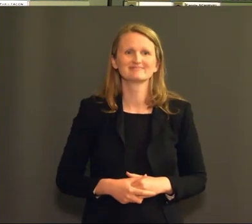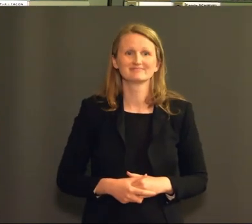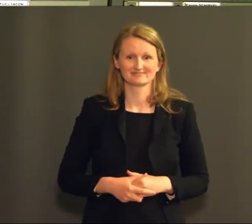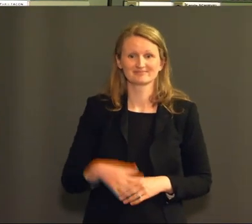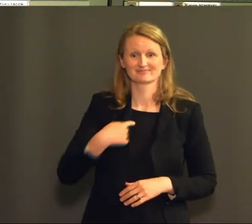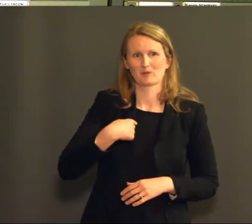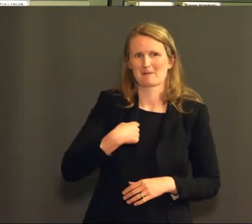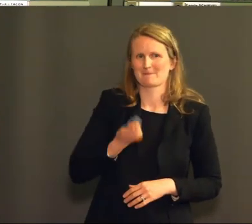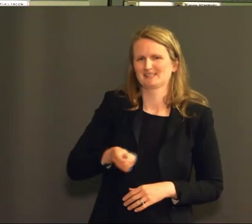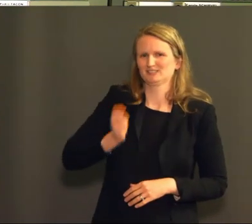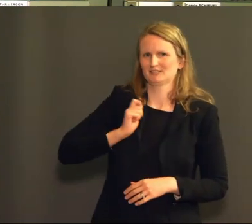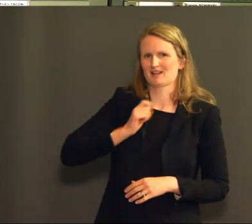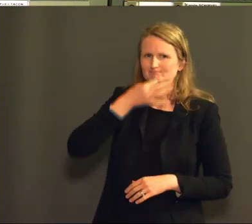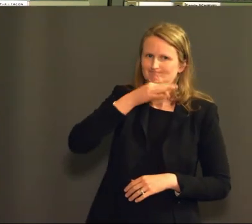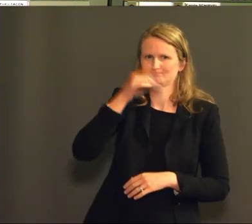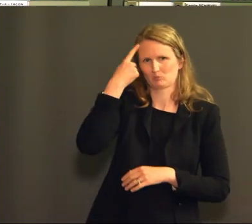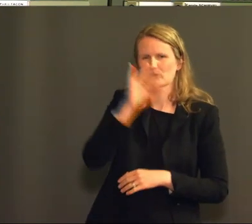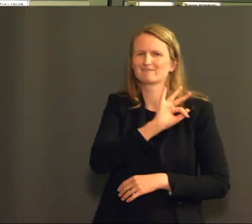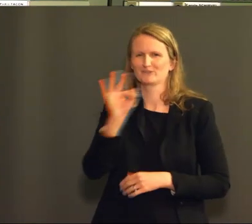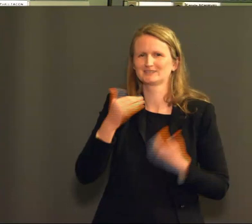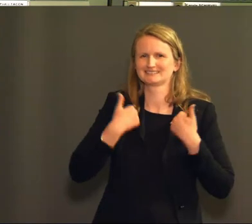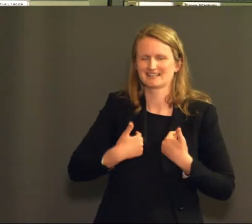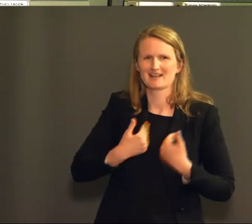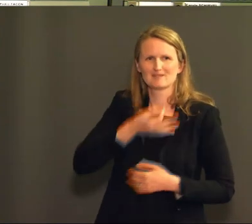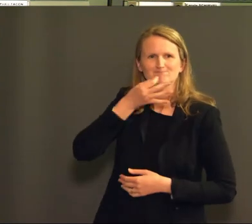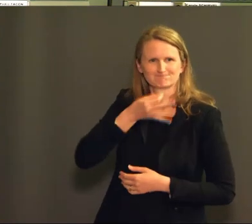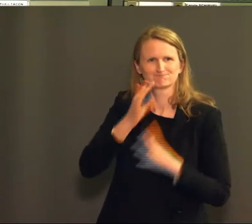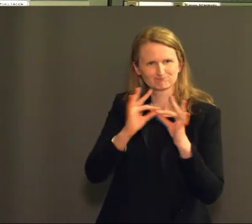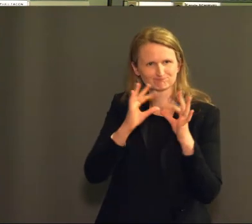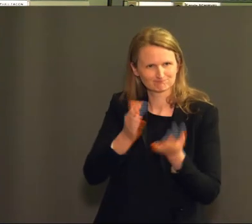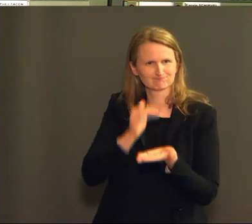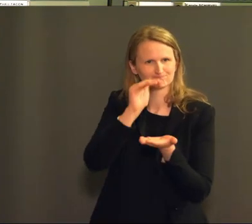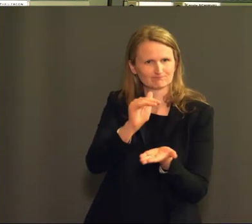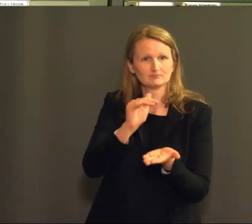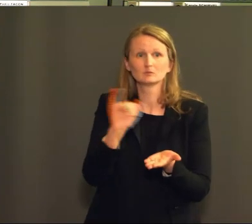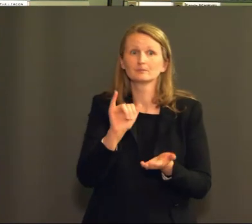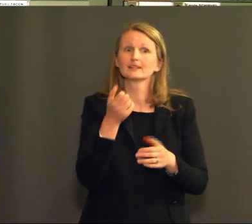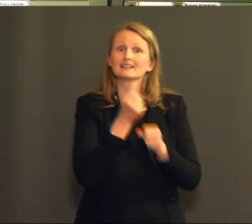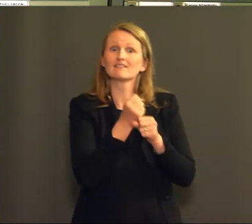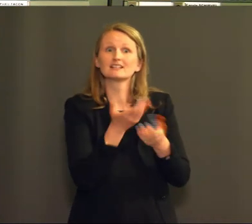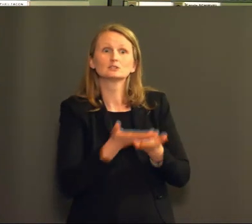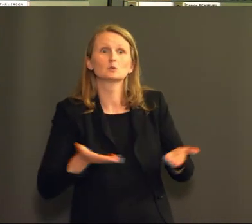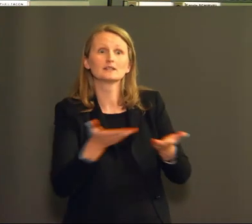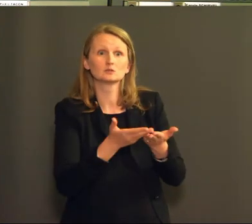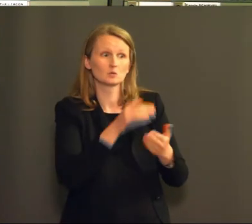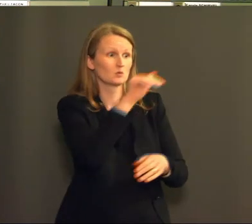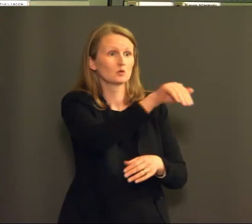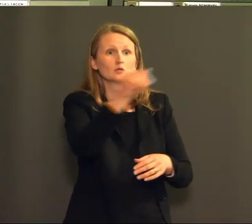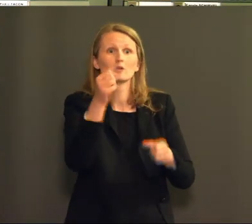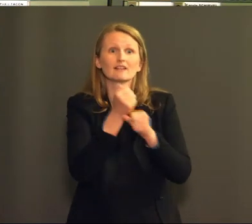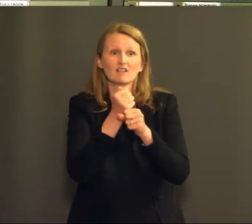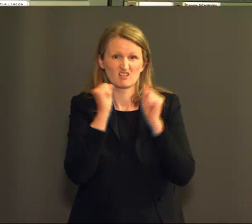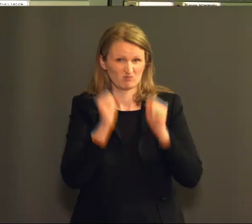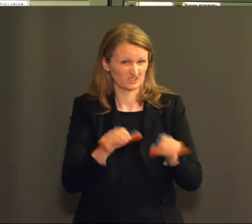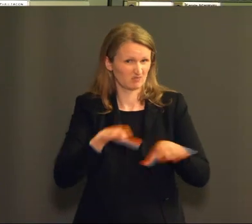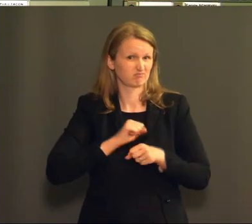lorsqu'elles sont exercées en présentiel, peuvent être identifiées comme des sources de contamination potentielle au coronavirus. Un